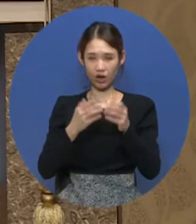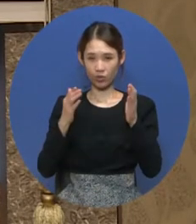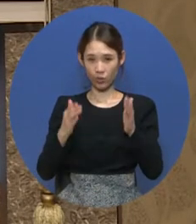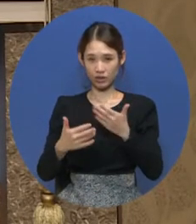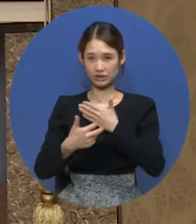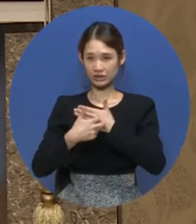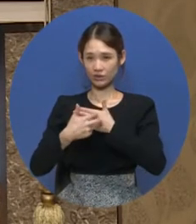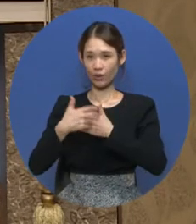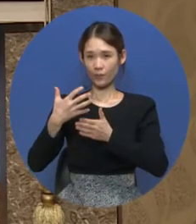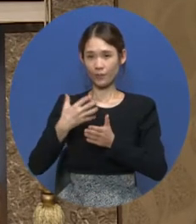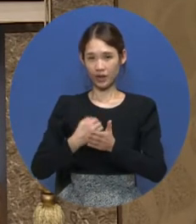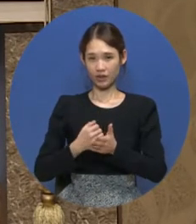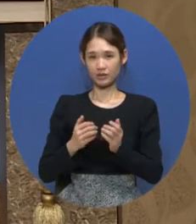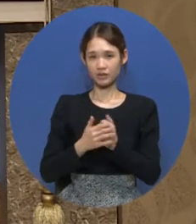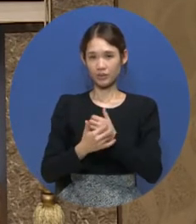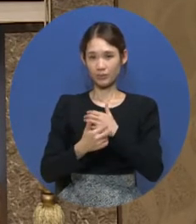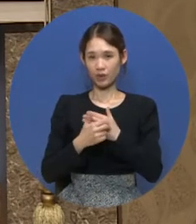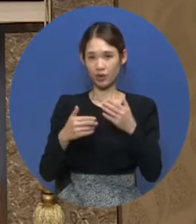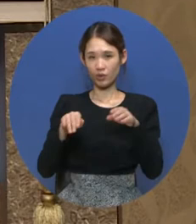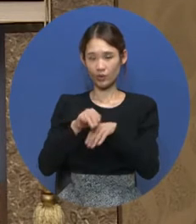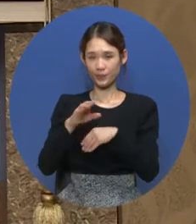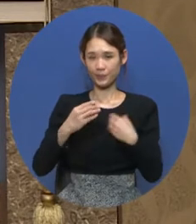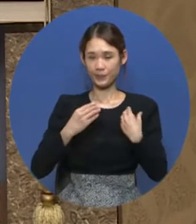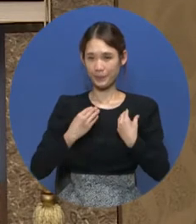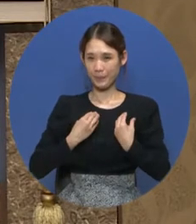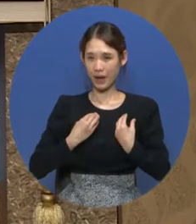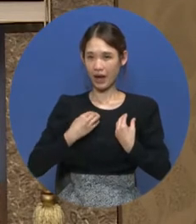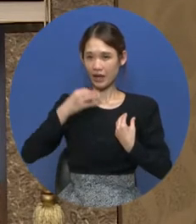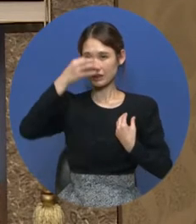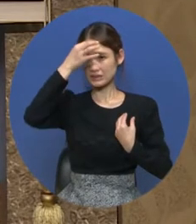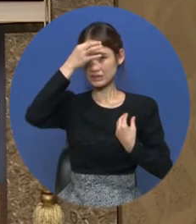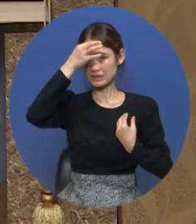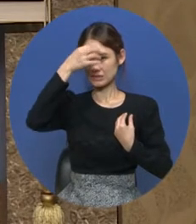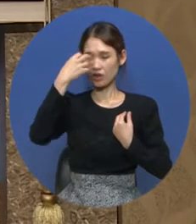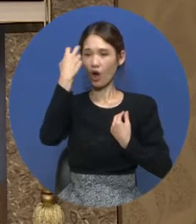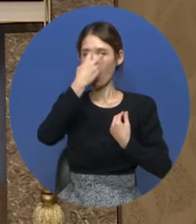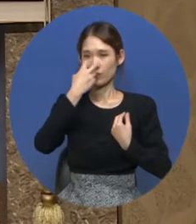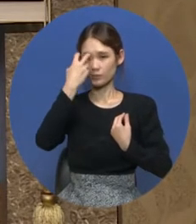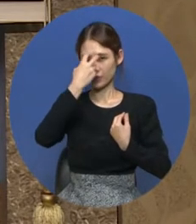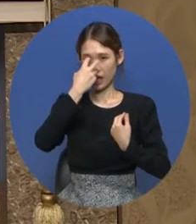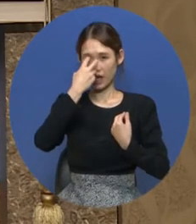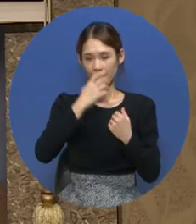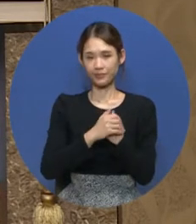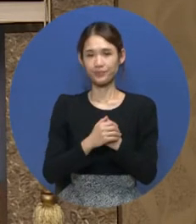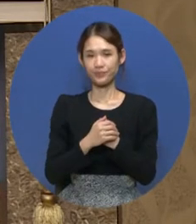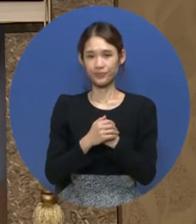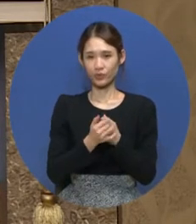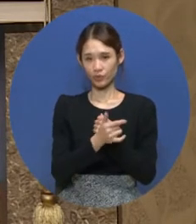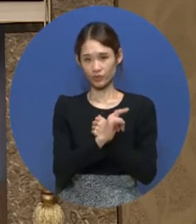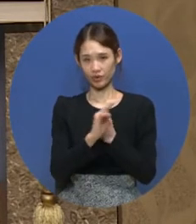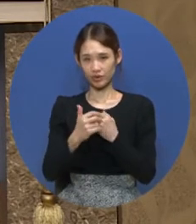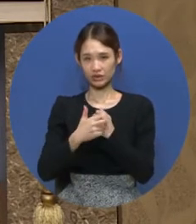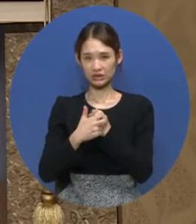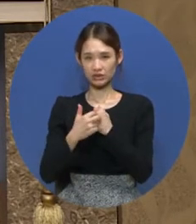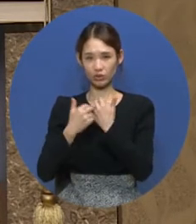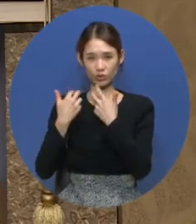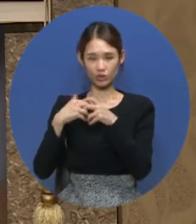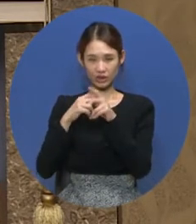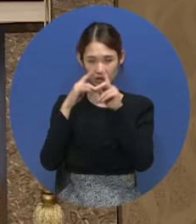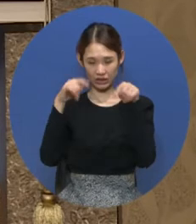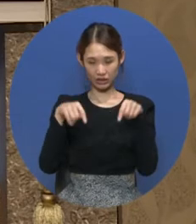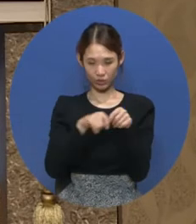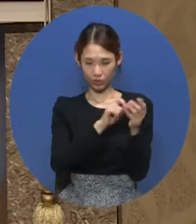받으면서 병원에서는 하는 그 피 기능 검사 라든지 그 다음에 10억 의료적인 그것은